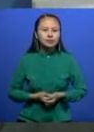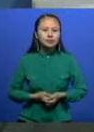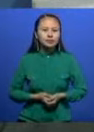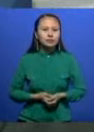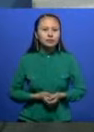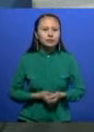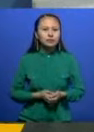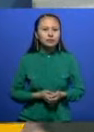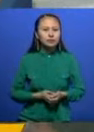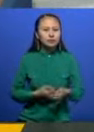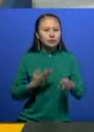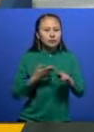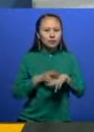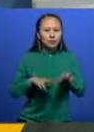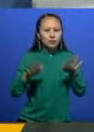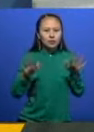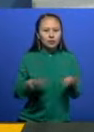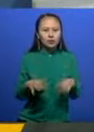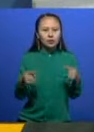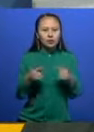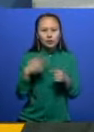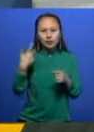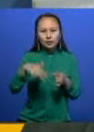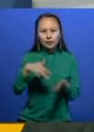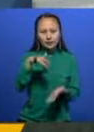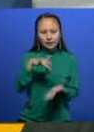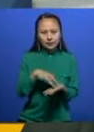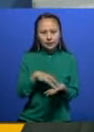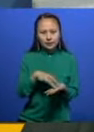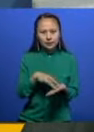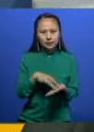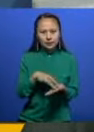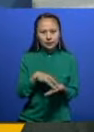түсетін түсім 30 центрден 3 центрге дейін.